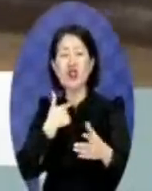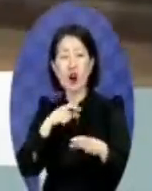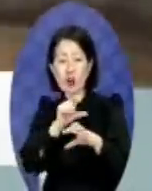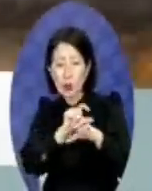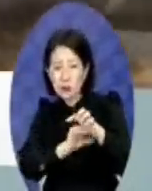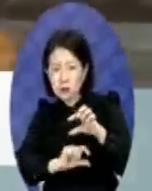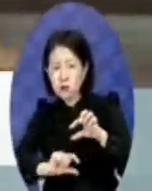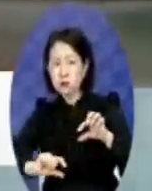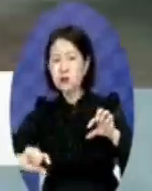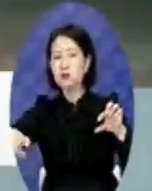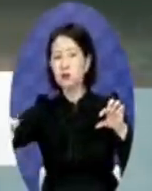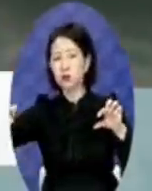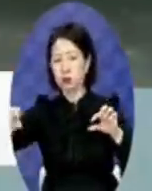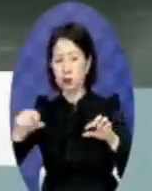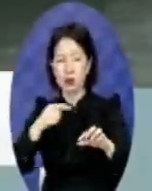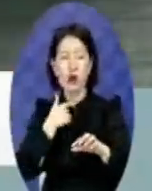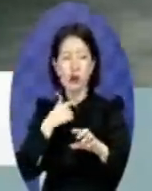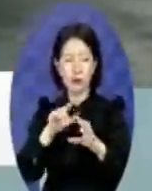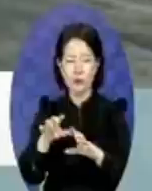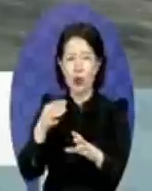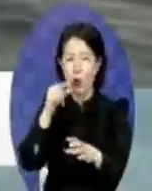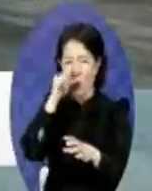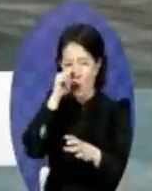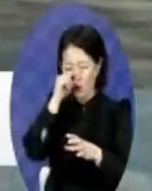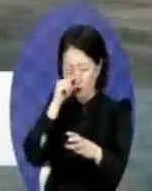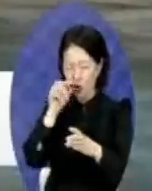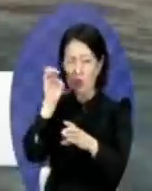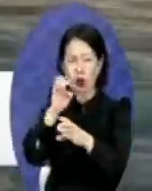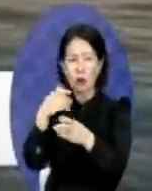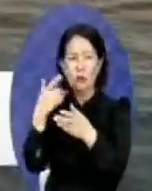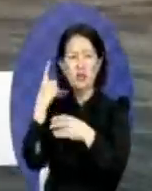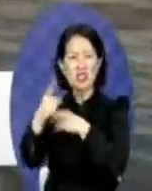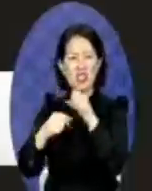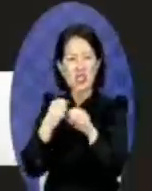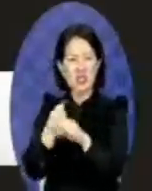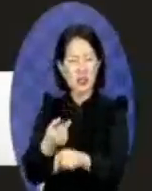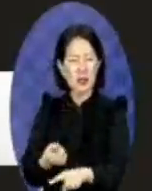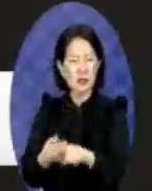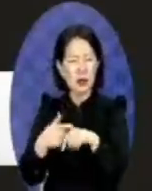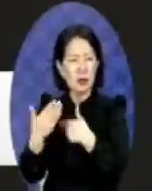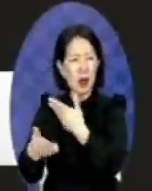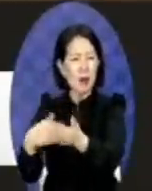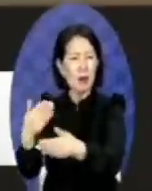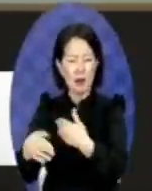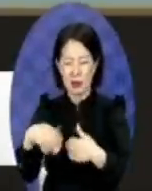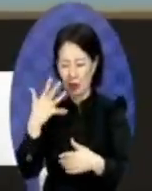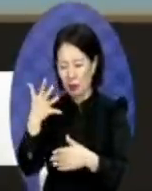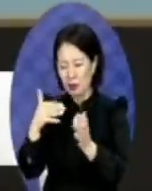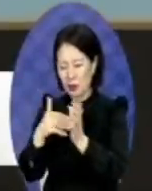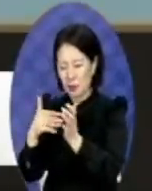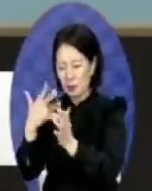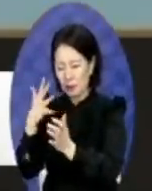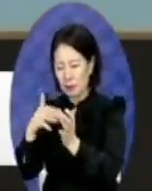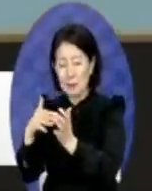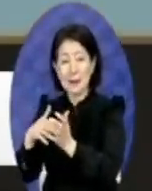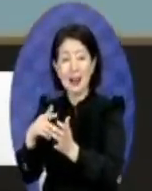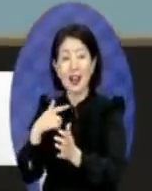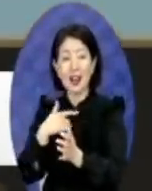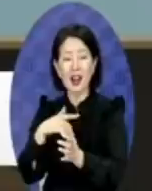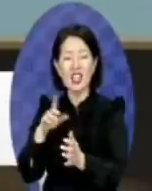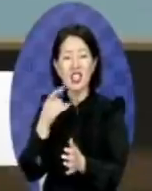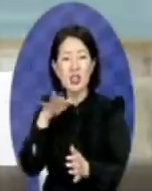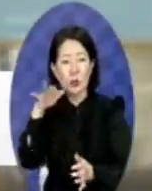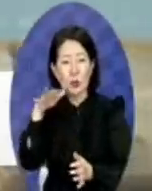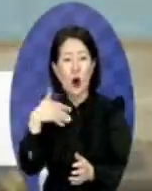тавигдахаар Оросоос Европ руу гарах байгалийн хий жилд 55 тэрбум куб метр болж нэмэгдсэн байна. За өнгөрсөн хугацаанд